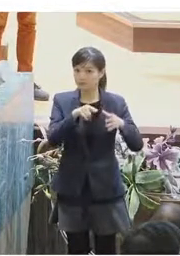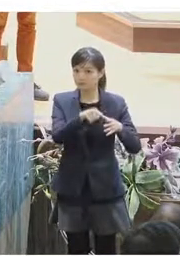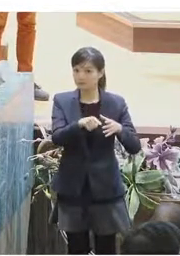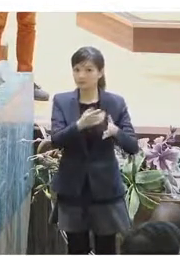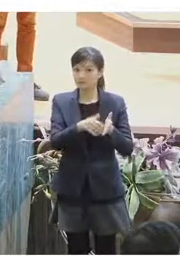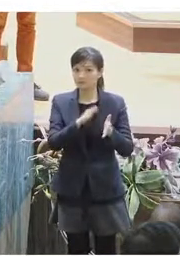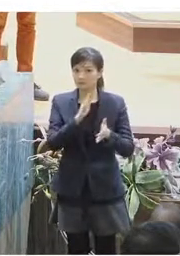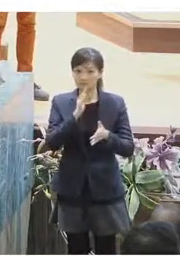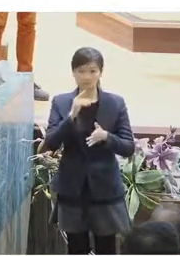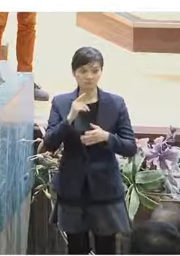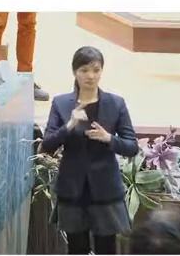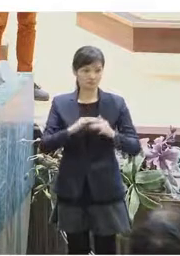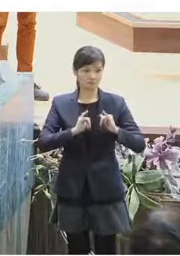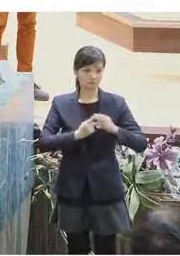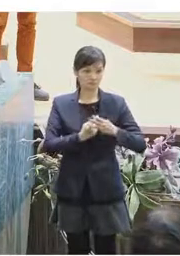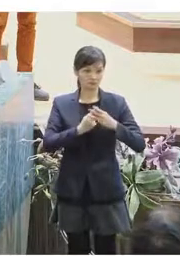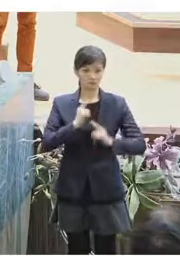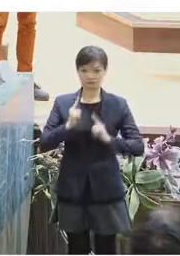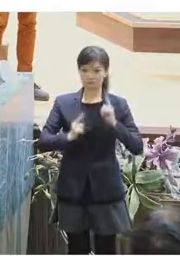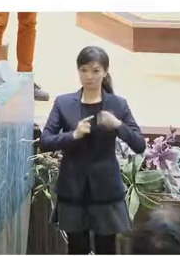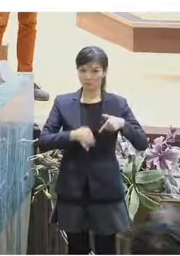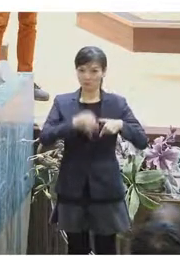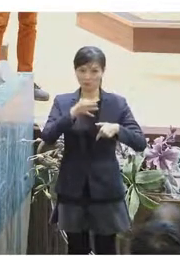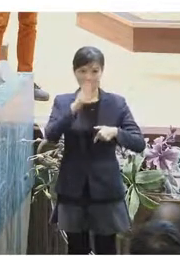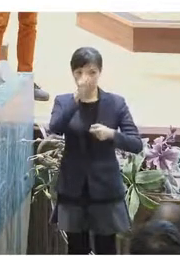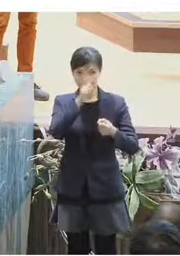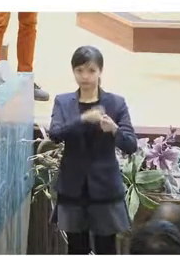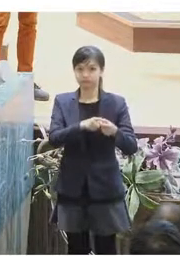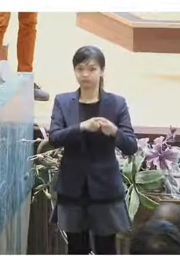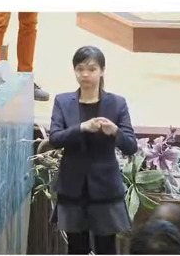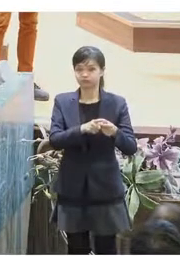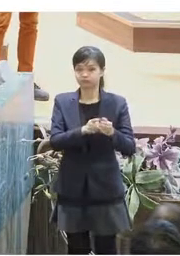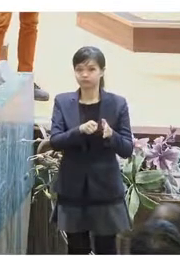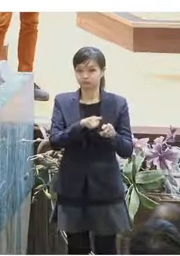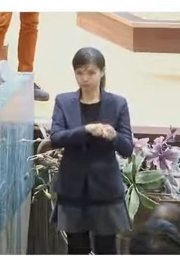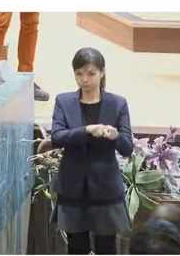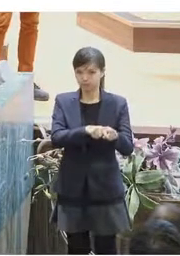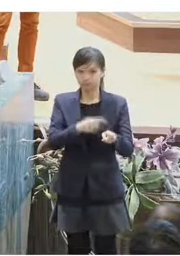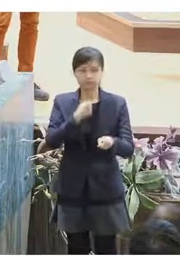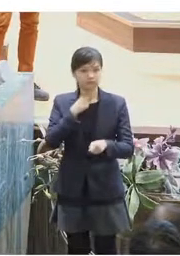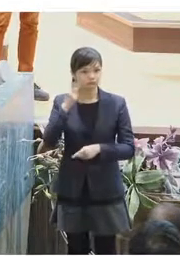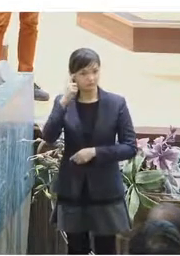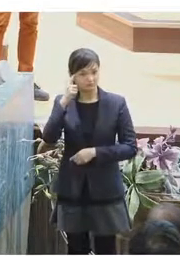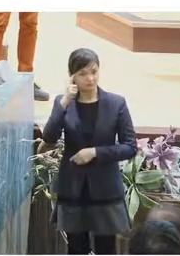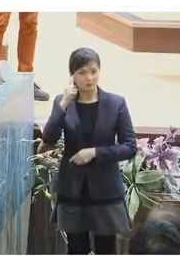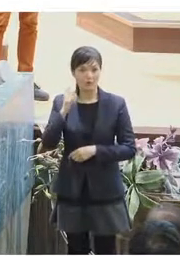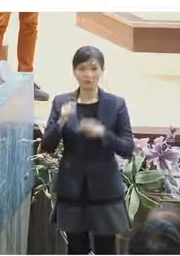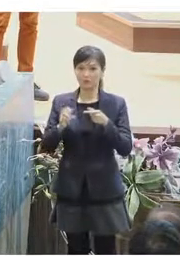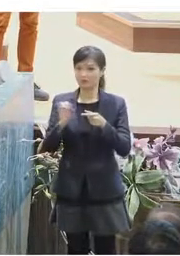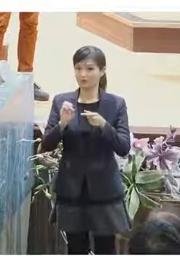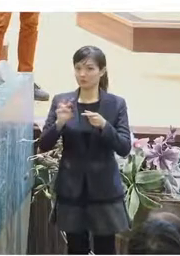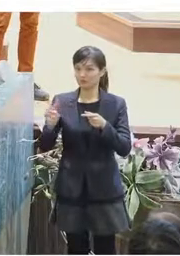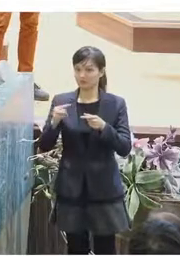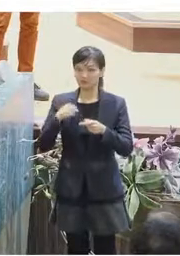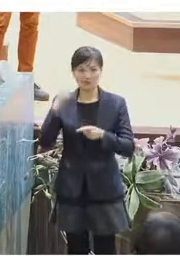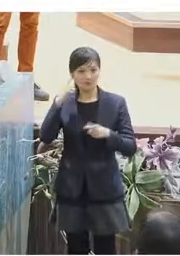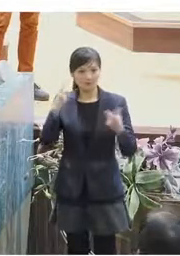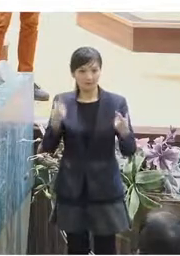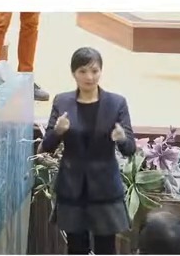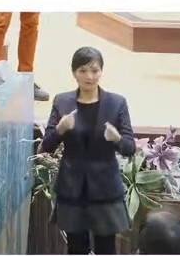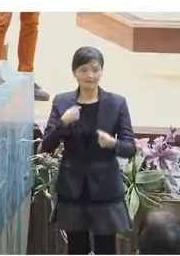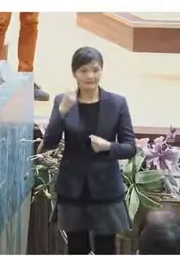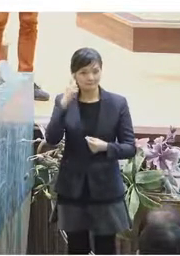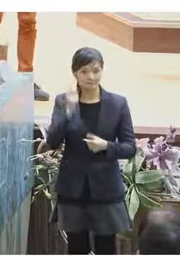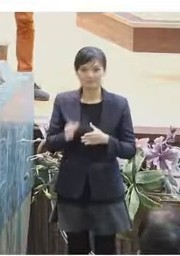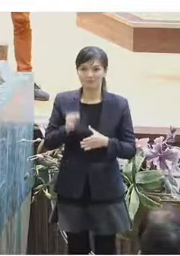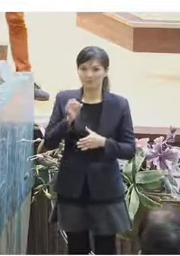和自由的价值所成立和运作的基金会，他们觉得居零一的精神跟他们的精神是相符的，所以他们一开始也在经费上